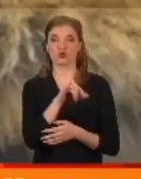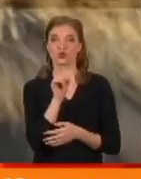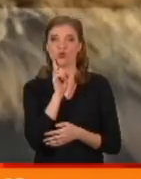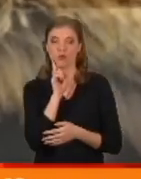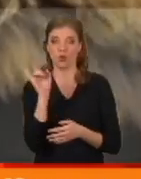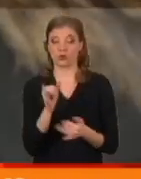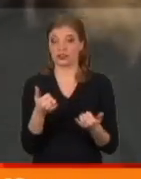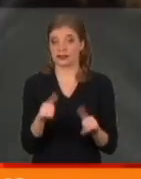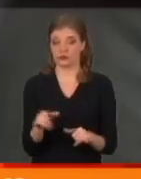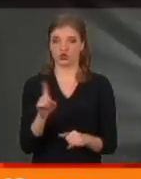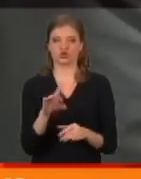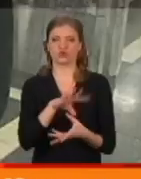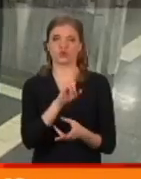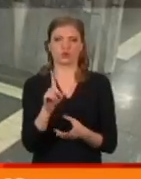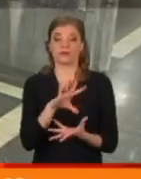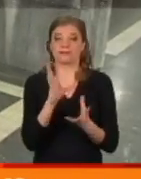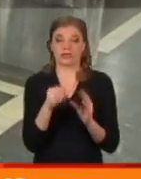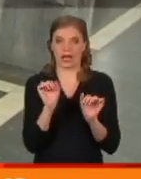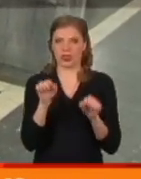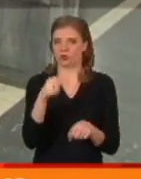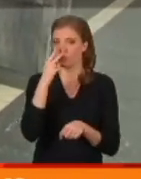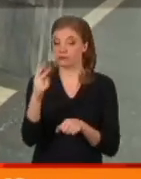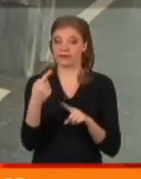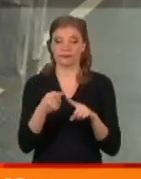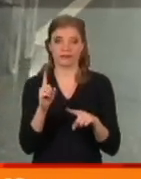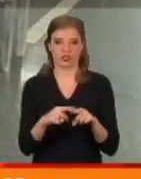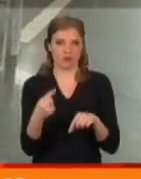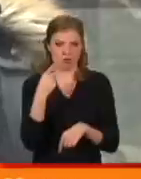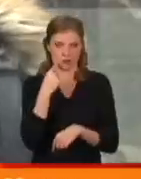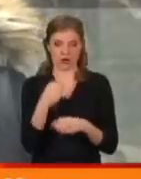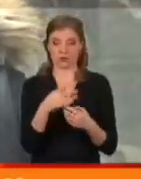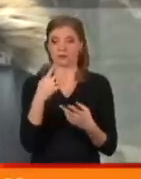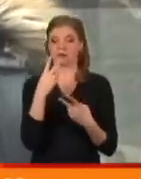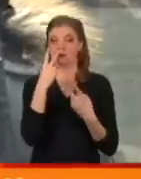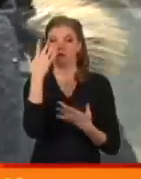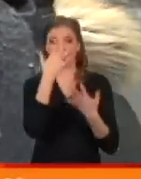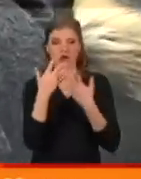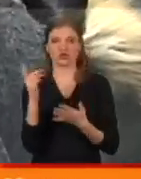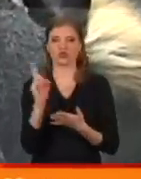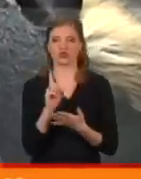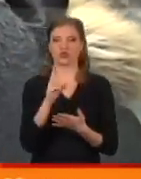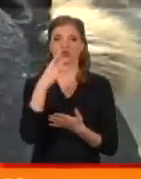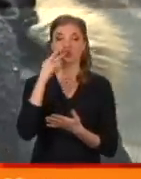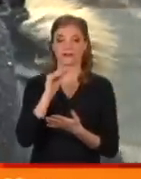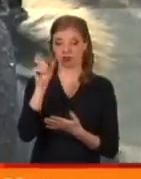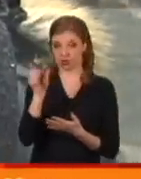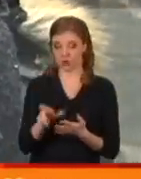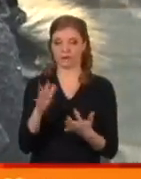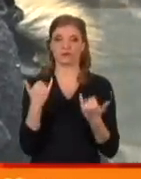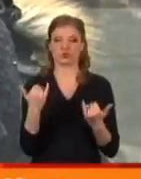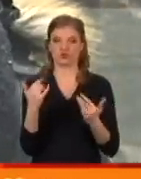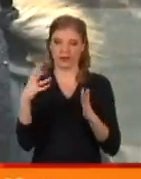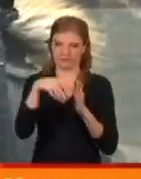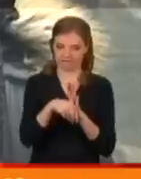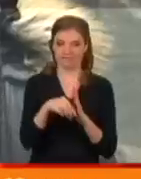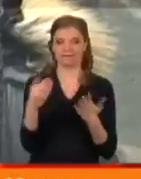і дивується, що хтось взагалі міг угледіти в цьому образу. Бачення в тому, щоб вписати Шевченка в сучасний